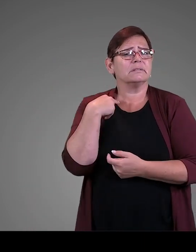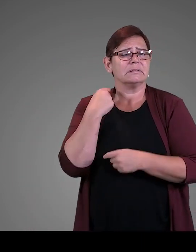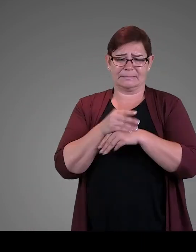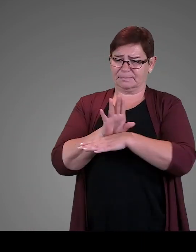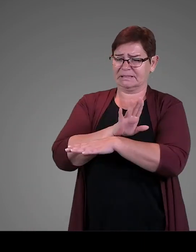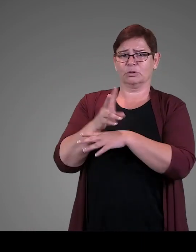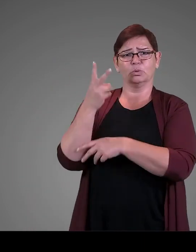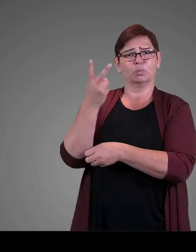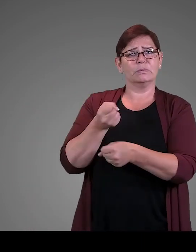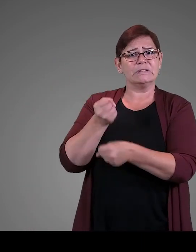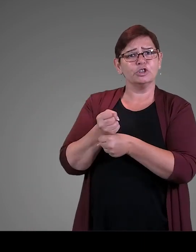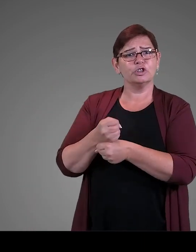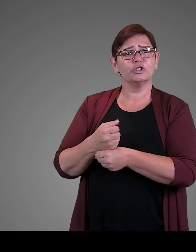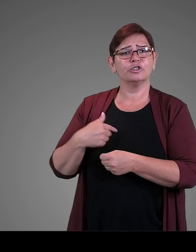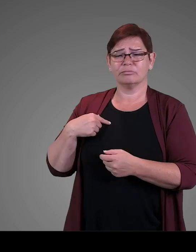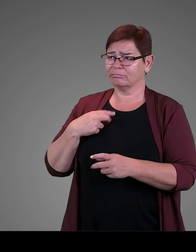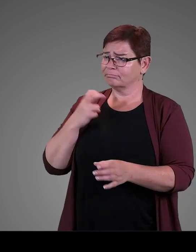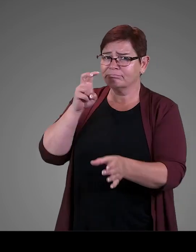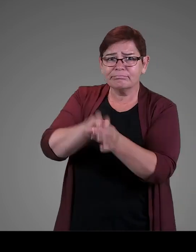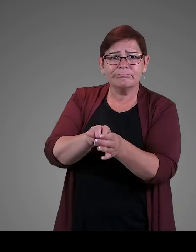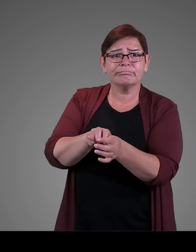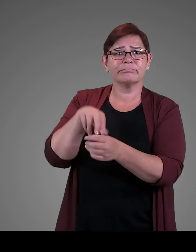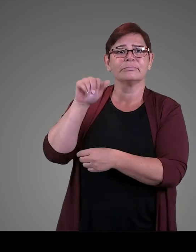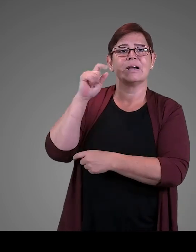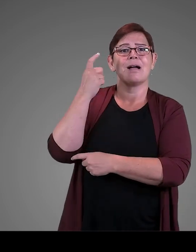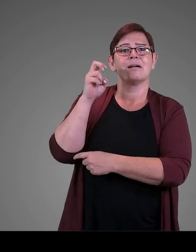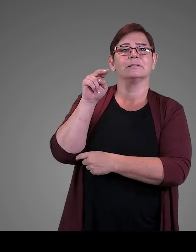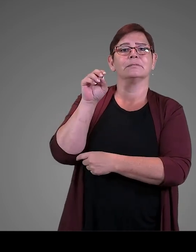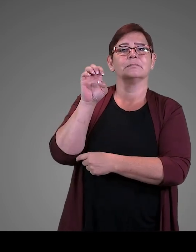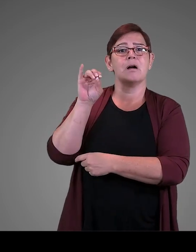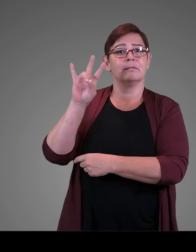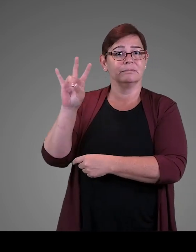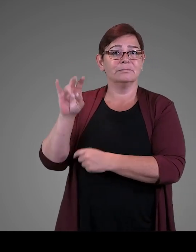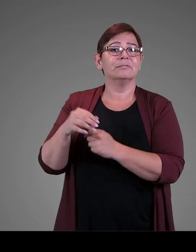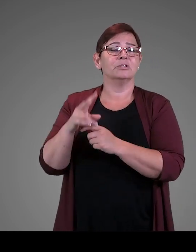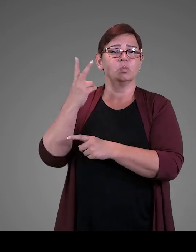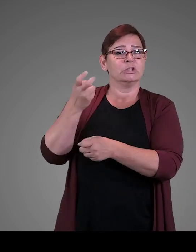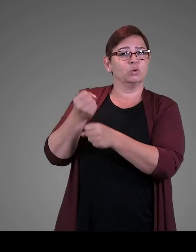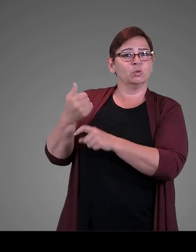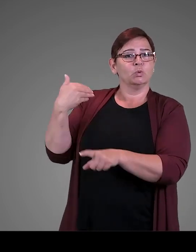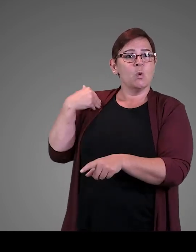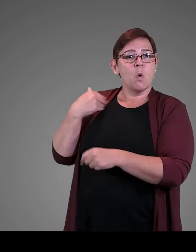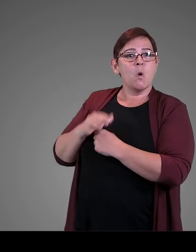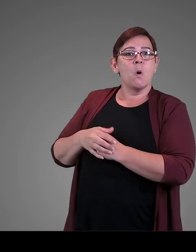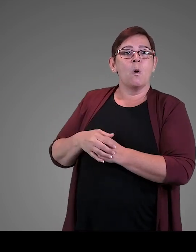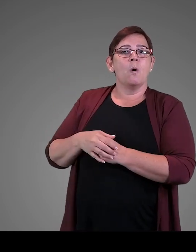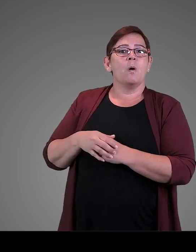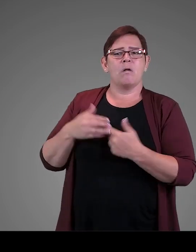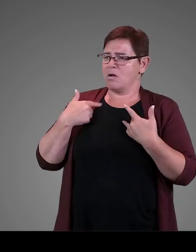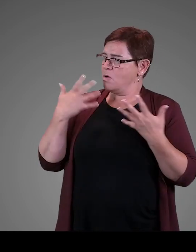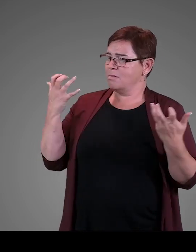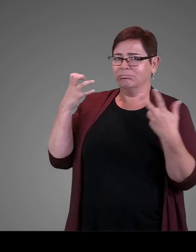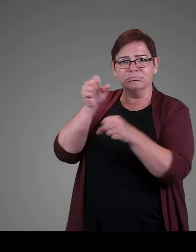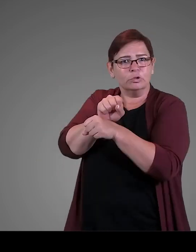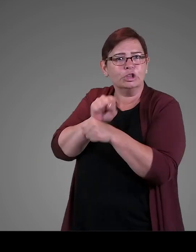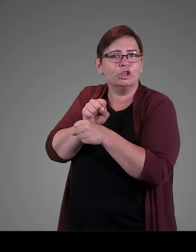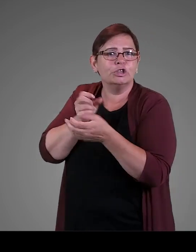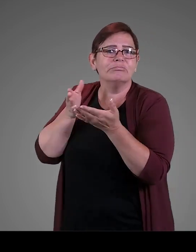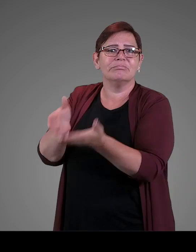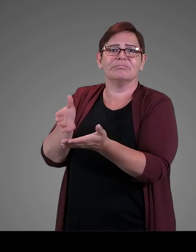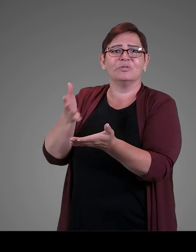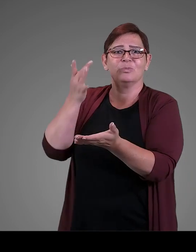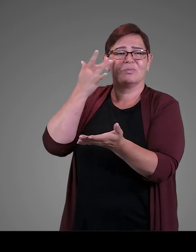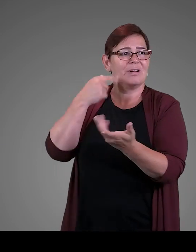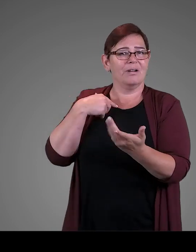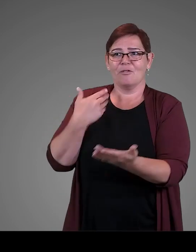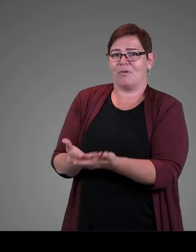Ben moi, ça fait 2 ans seulement que je suis dans le milieu. Je suis arrivée à Axnéo7 il y a 2 ans. Et en fait, j'ai